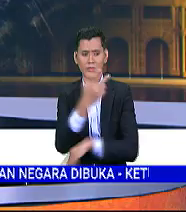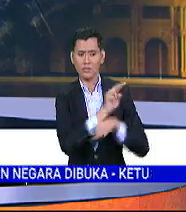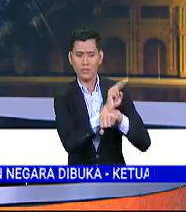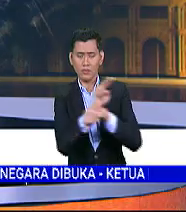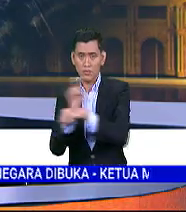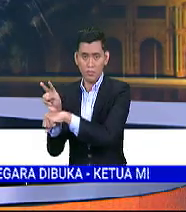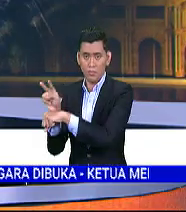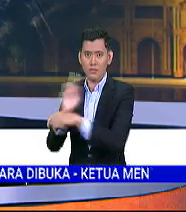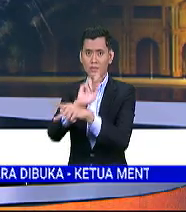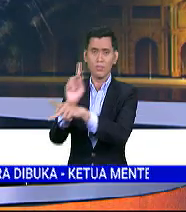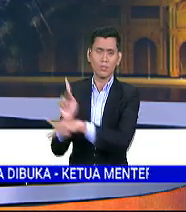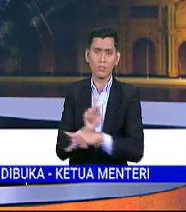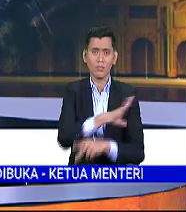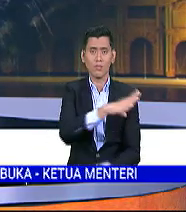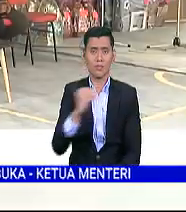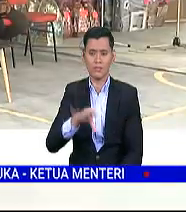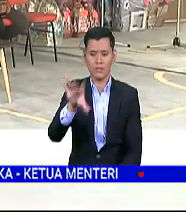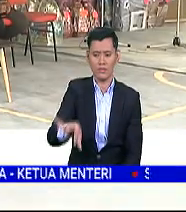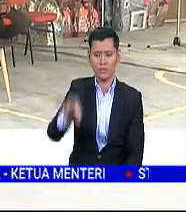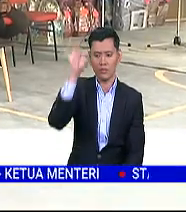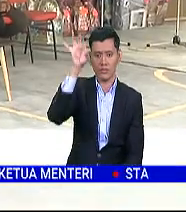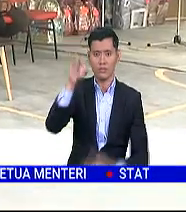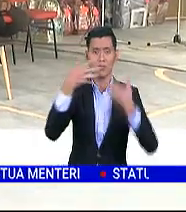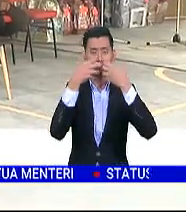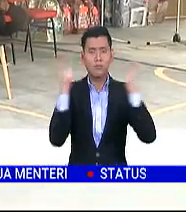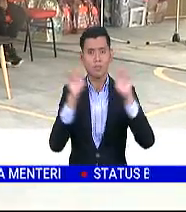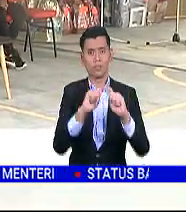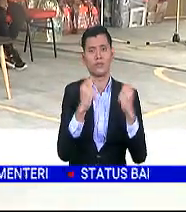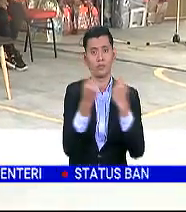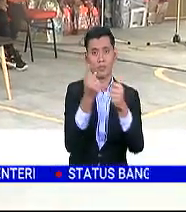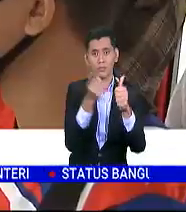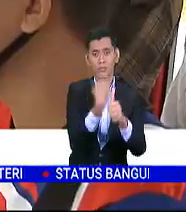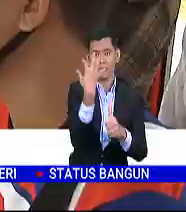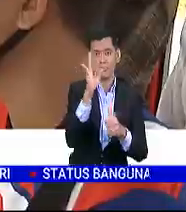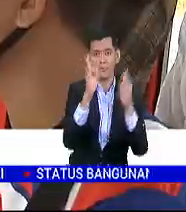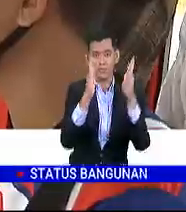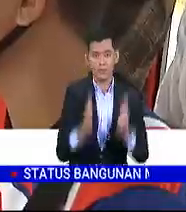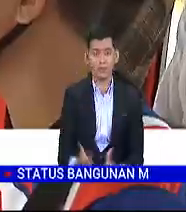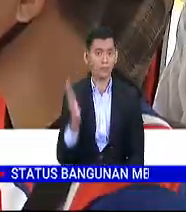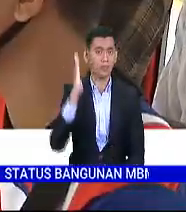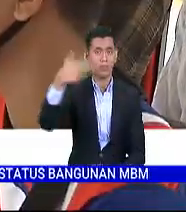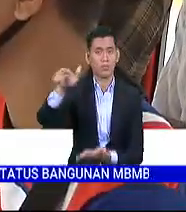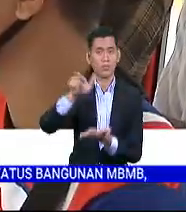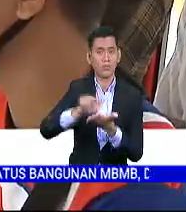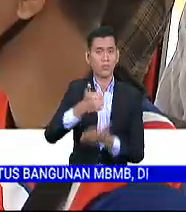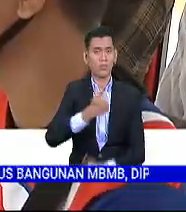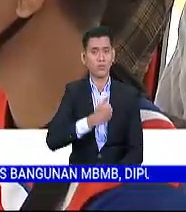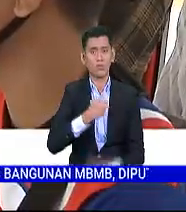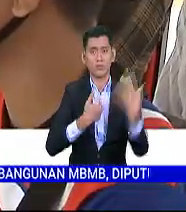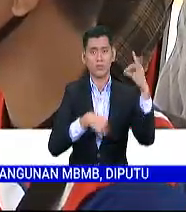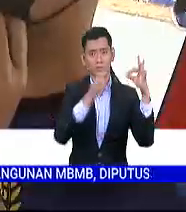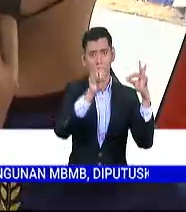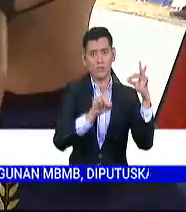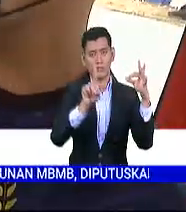harimau terbabit. Pasukan pertama melibatkan 19 anggota akan melapor diri pada 19 Januari